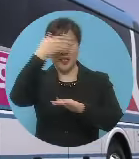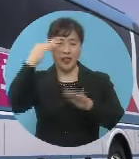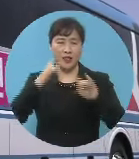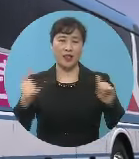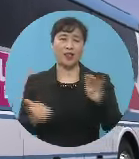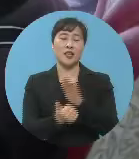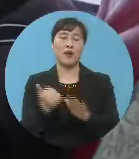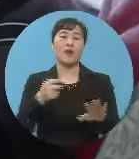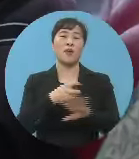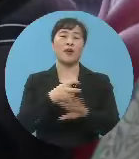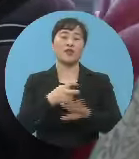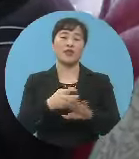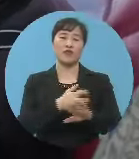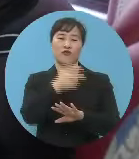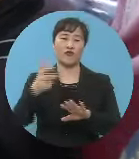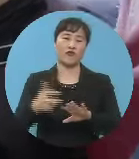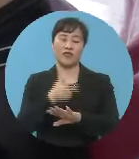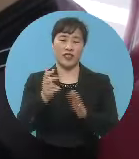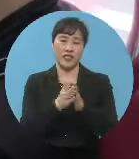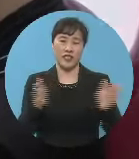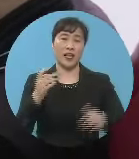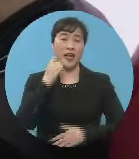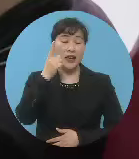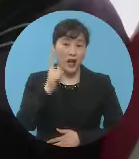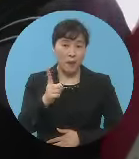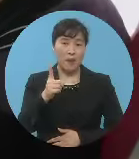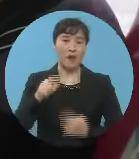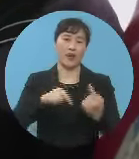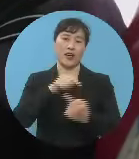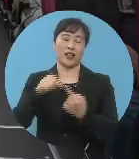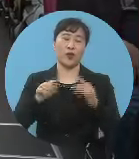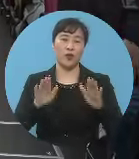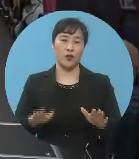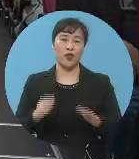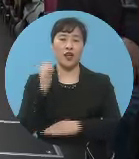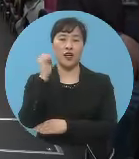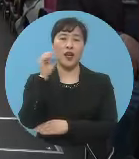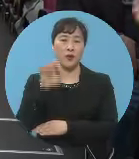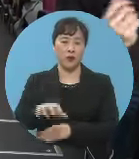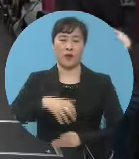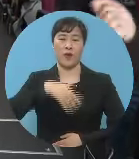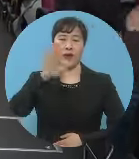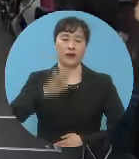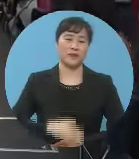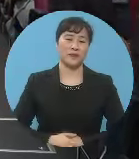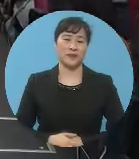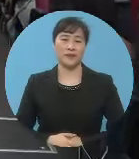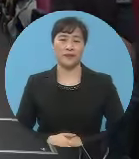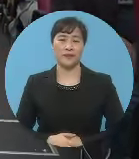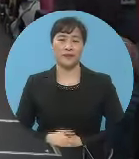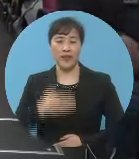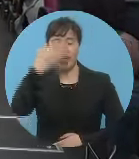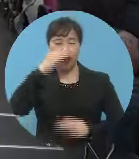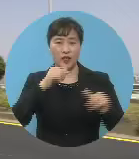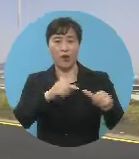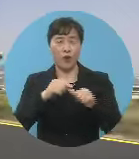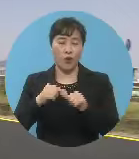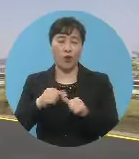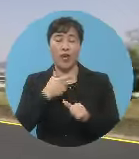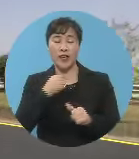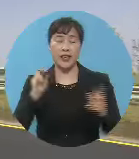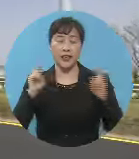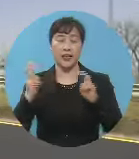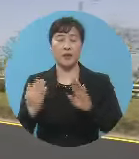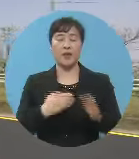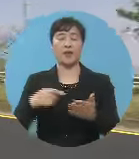시동을 겁니다. 한 달에 한 번 운행하는데 오늘은 영암으로 향합니다. 청년 구직자를 찾는 기업을